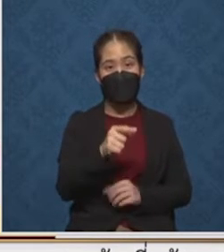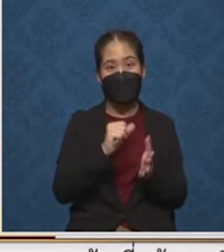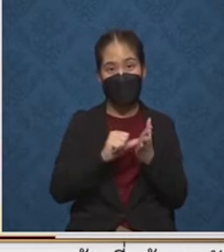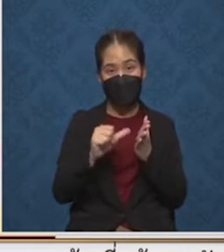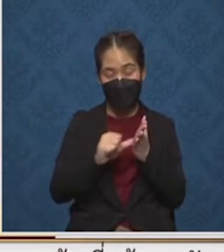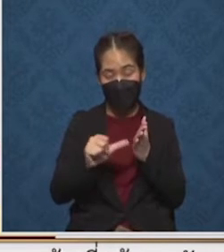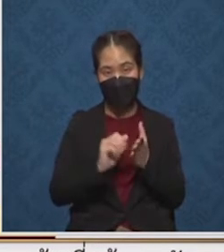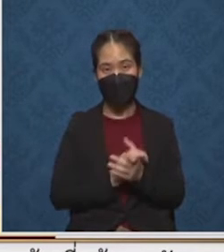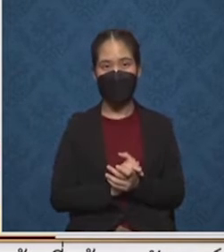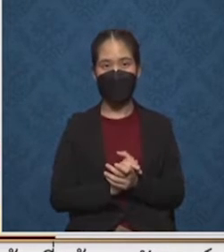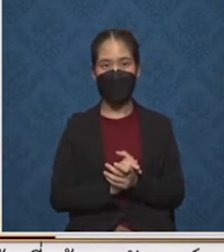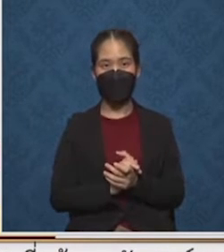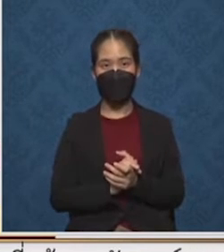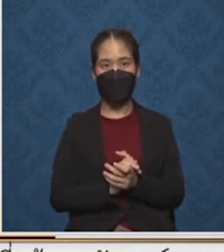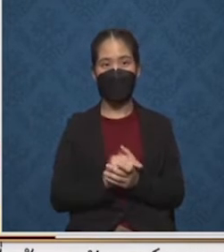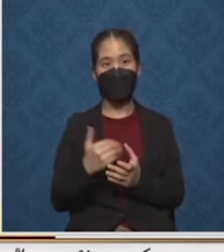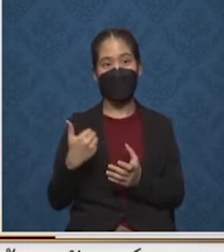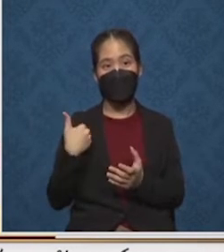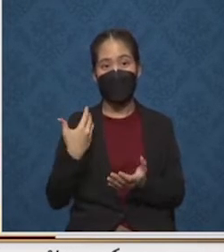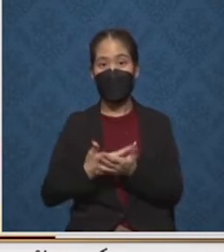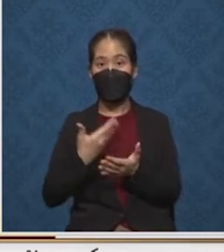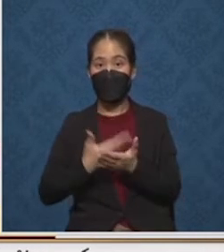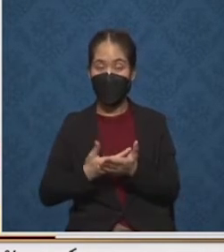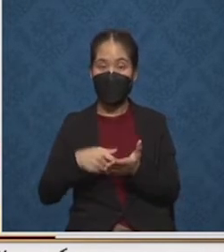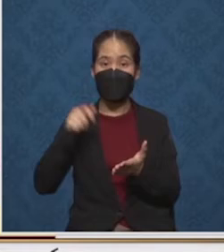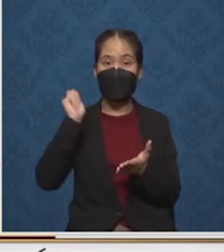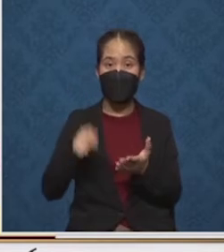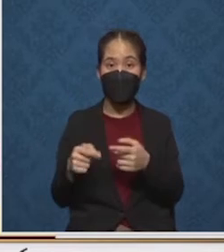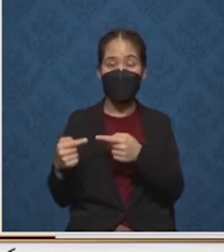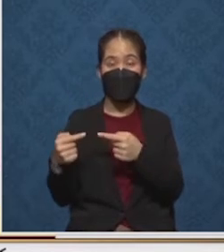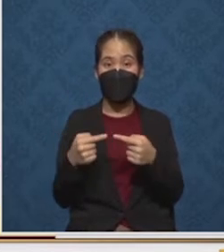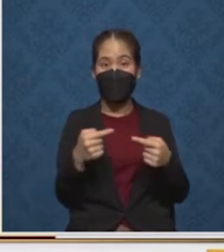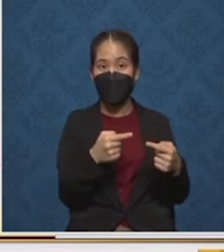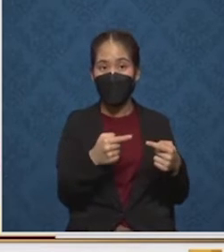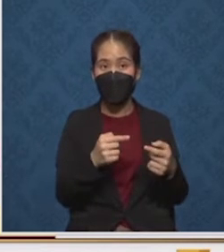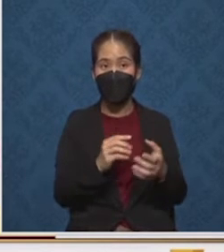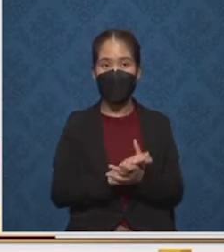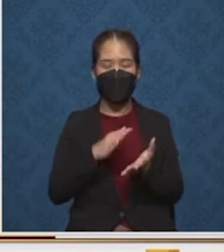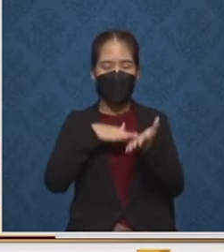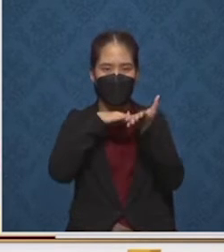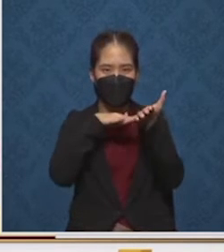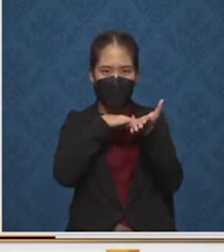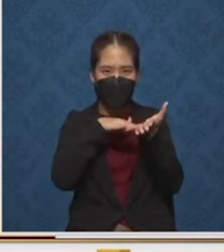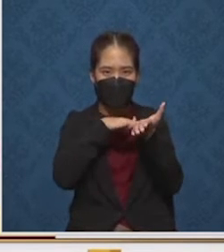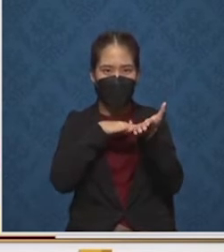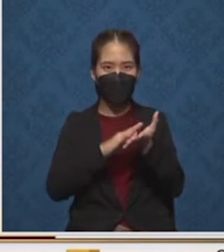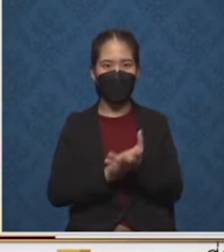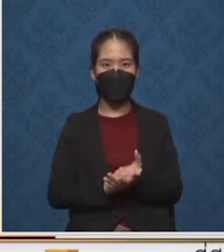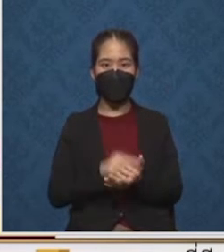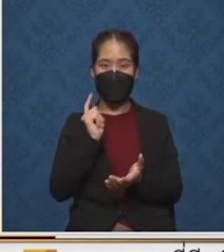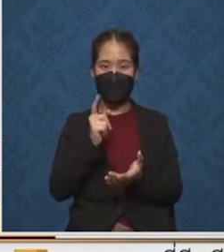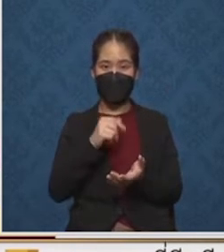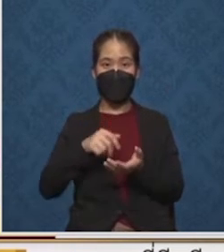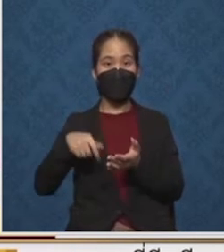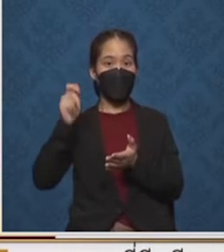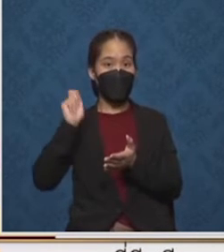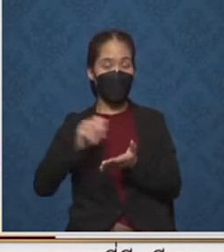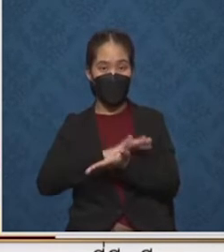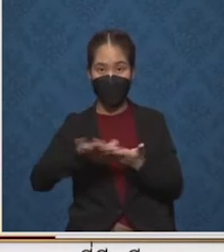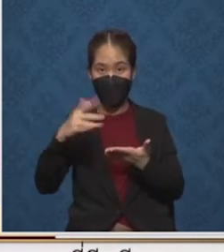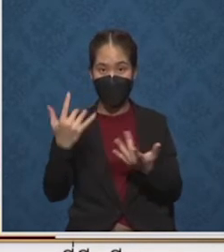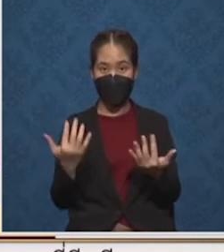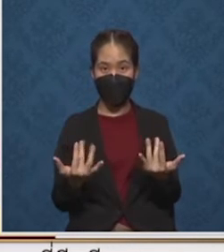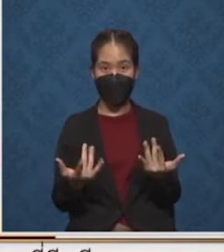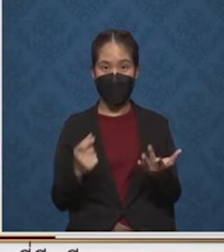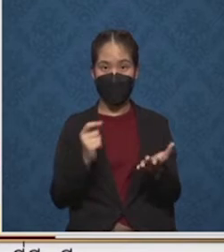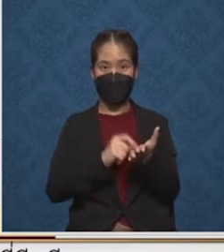ครับคะแล้วก็มีการประมูลกันต่อครับถ้าไม่ใช่ประมวลข้อไปทำขันประมูลเสร็จเรียบร้อยละรอสันเซ็นสัญญาอย่าง